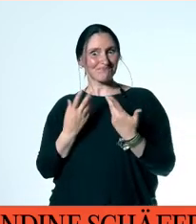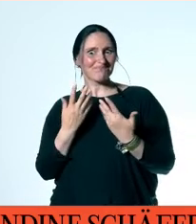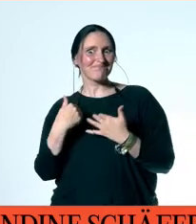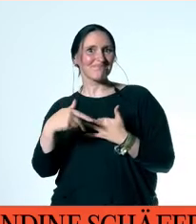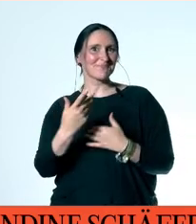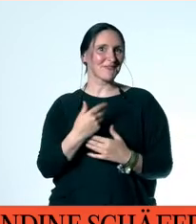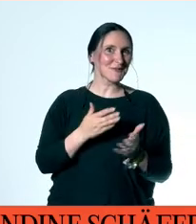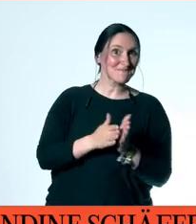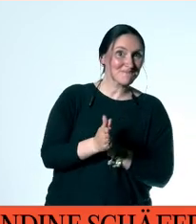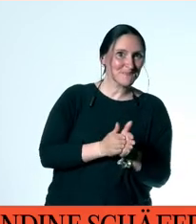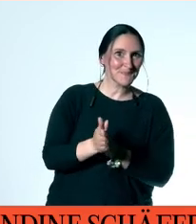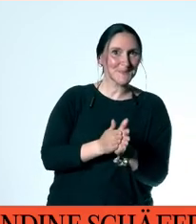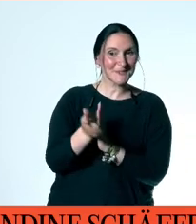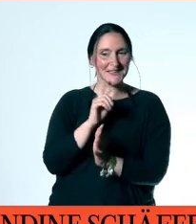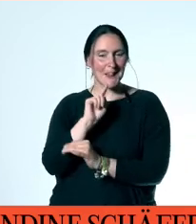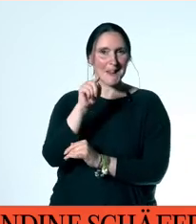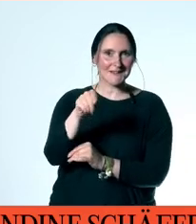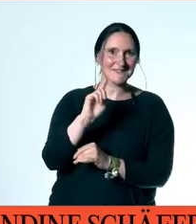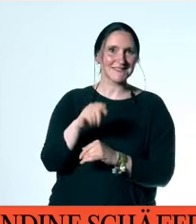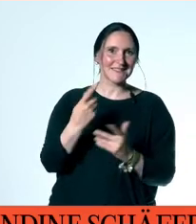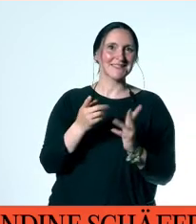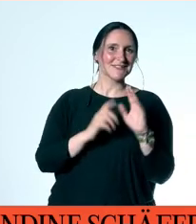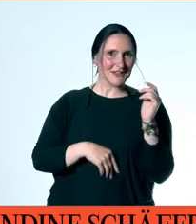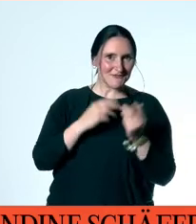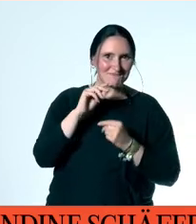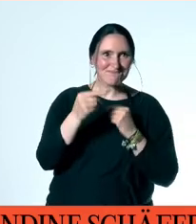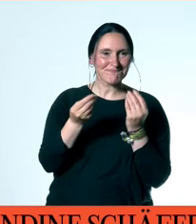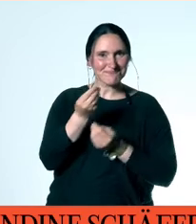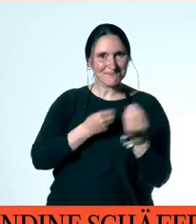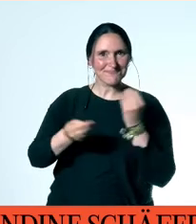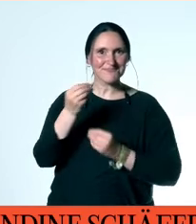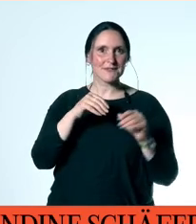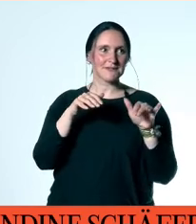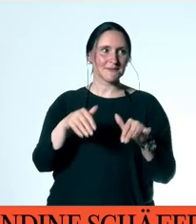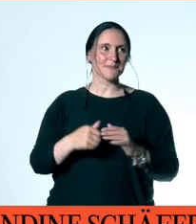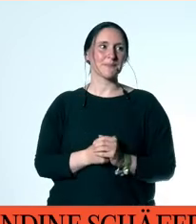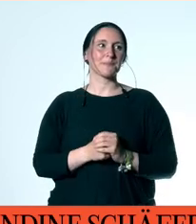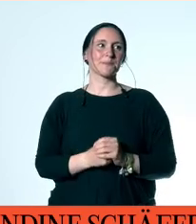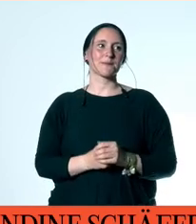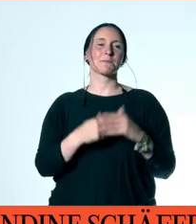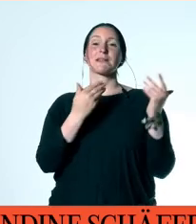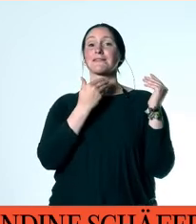Danke für diese Gelegenheit und ganz, ganz, ganz liebe Grüße.